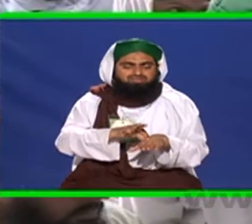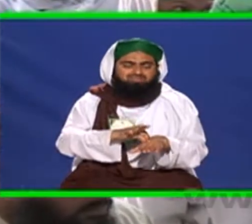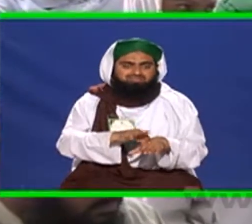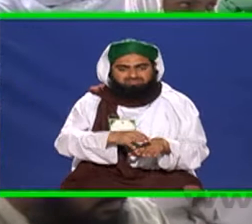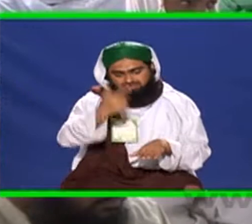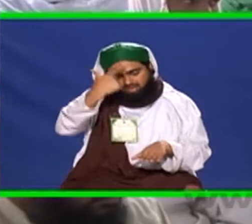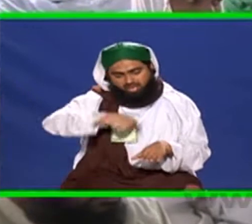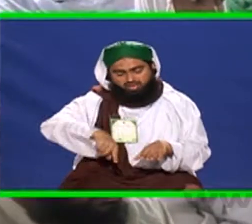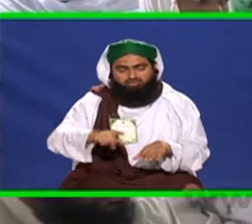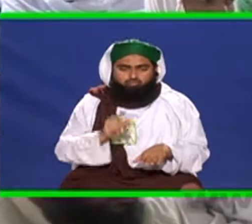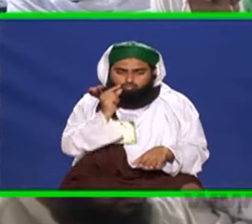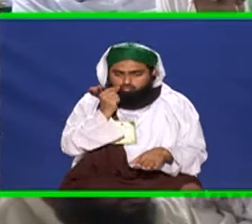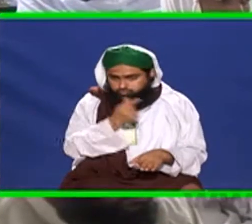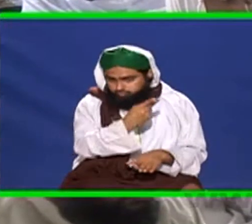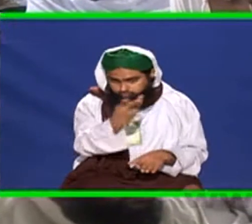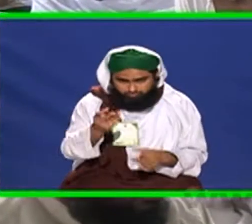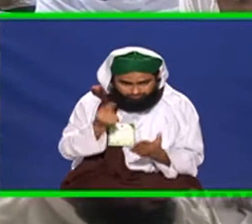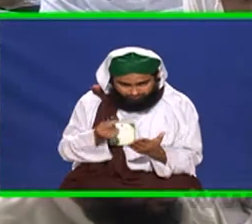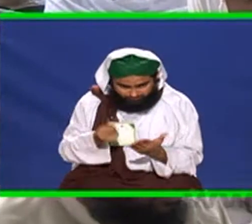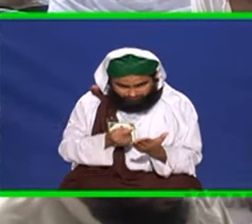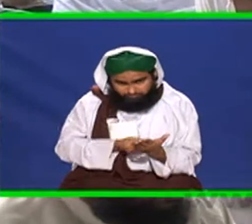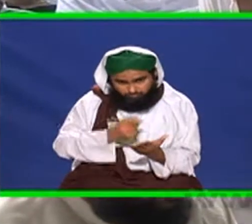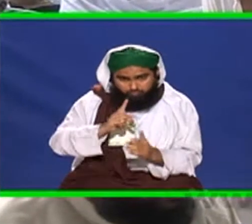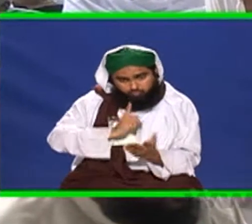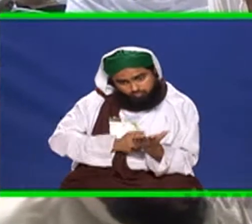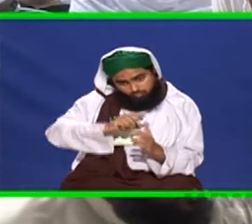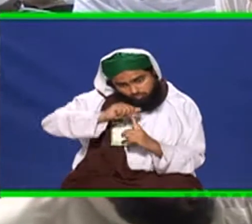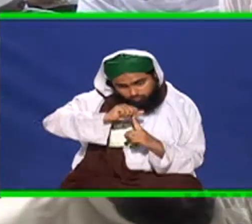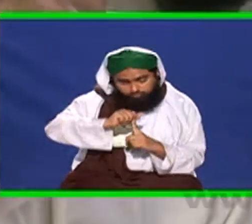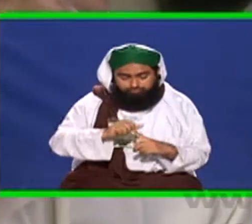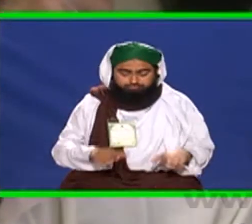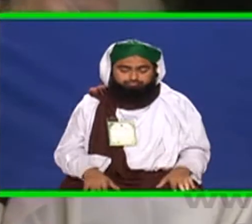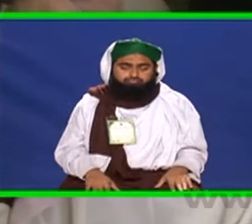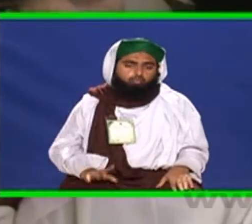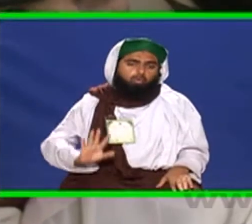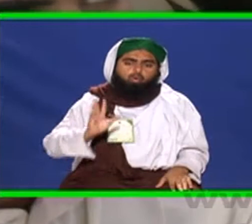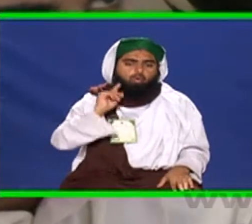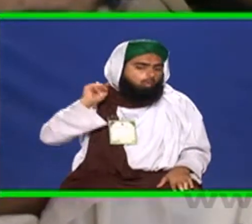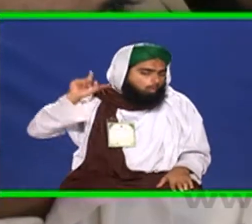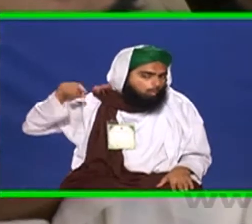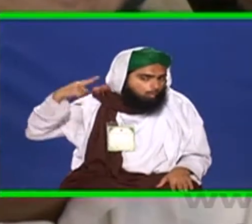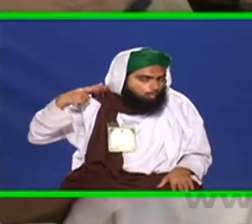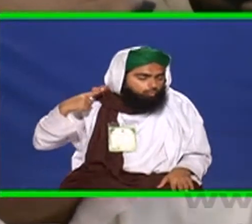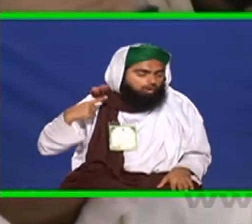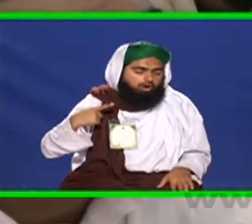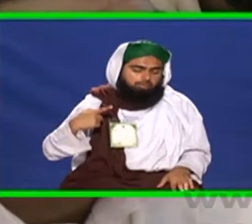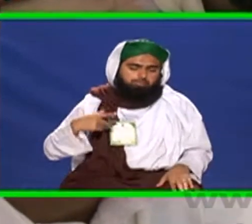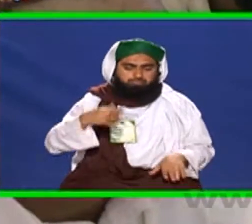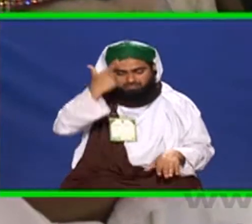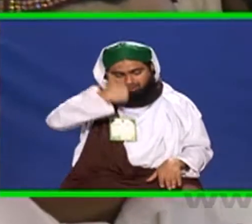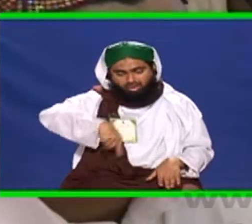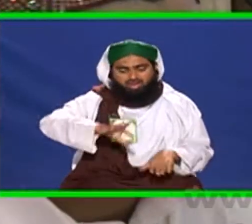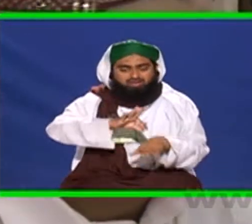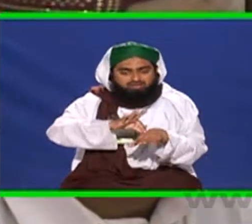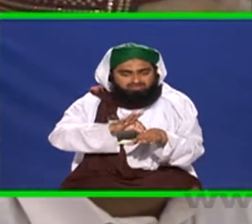کر لیں، مبلغین خاص کر کے نوٹ کر لیں، لیکن غلام کے جس حصے جسم کو آزاد کریں